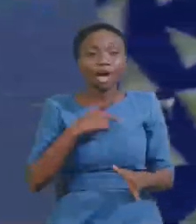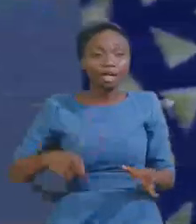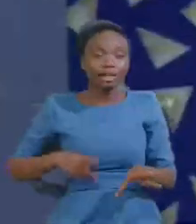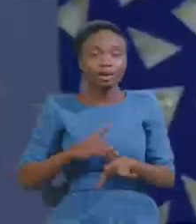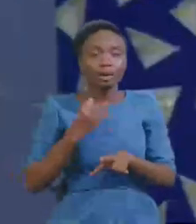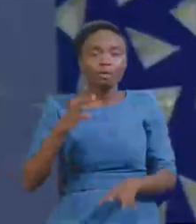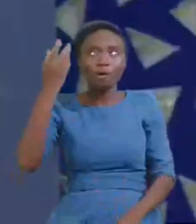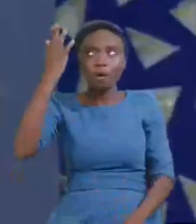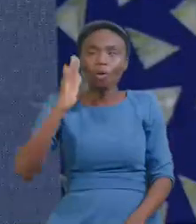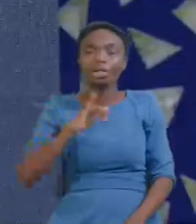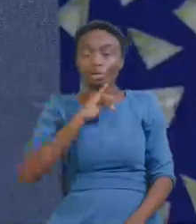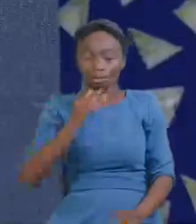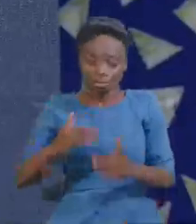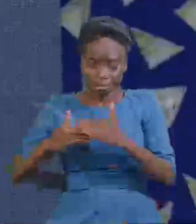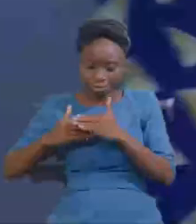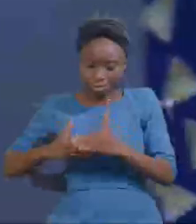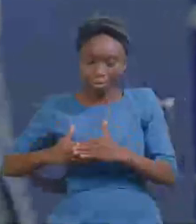Le temps est accompli.